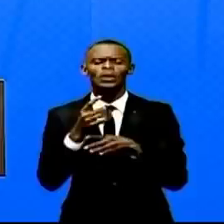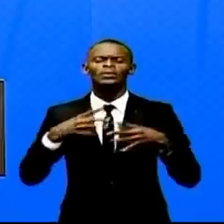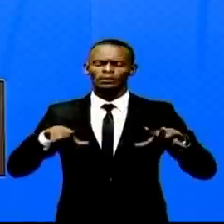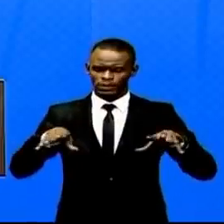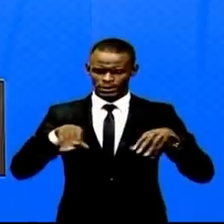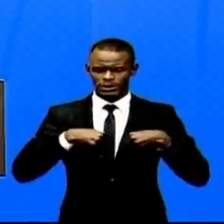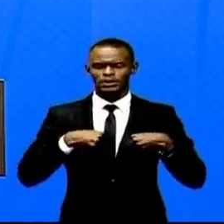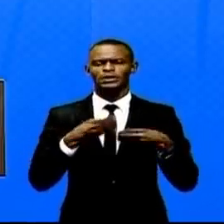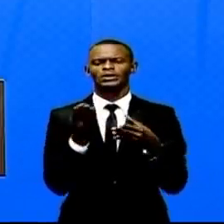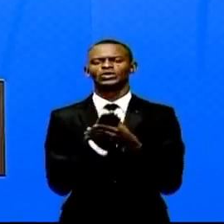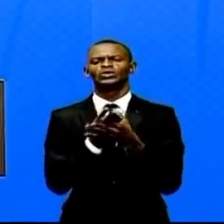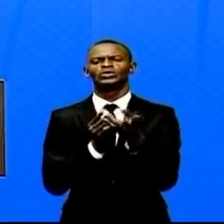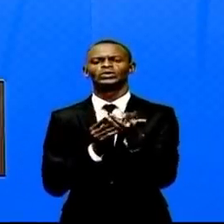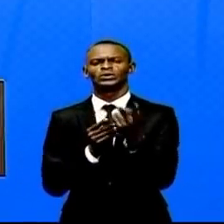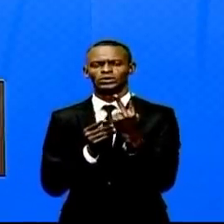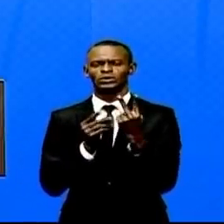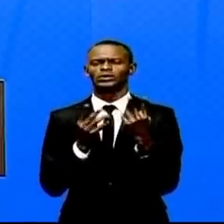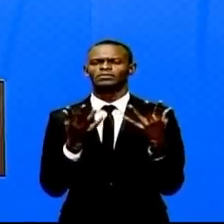dossiers.